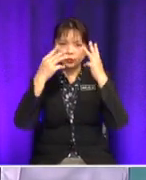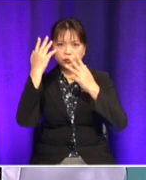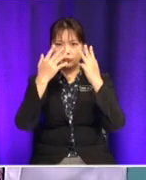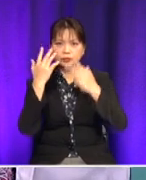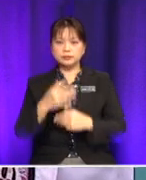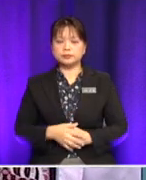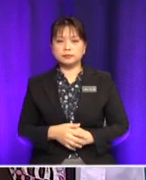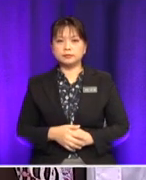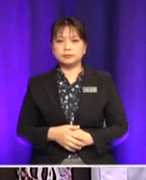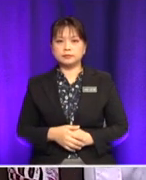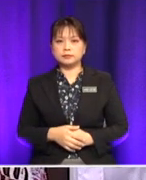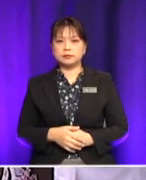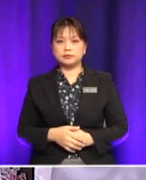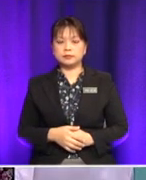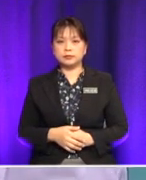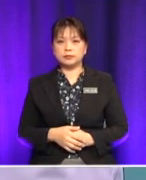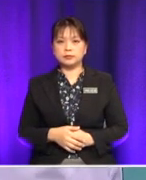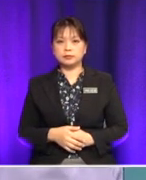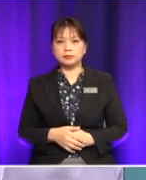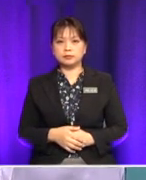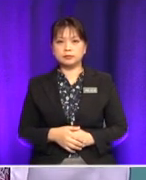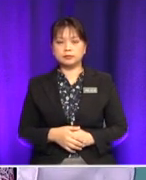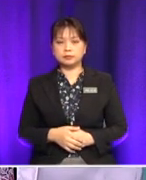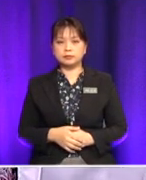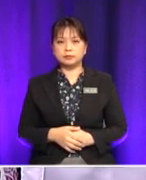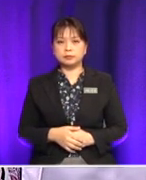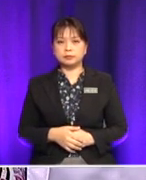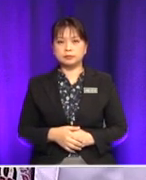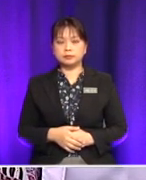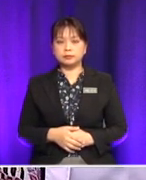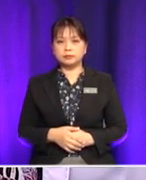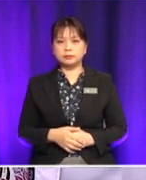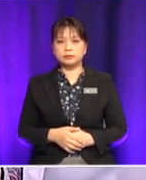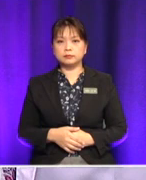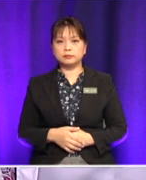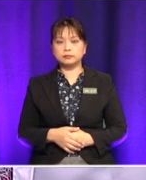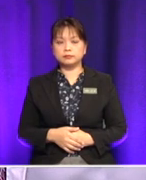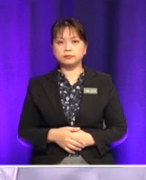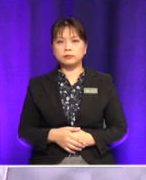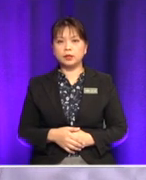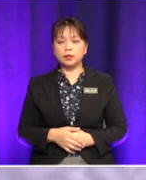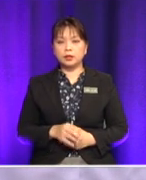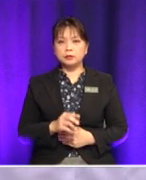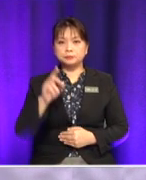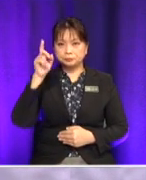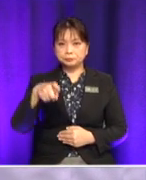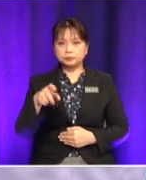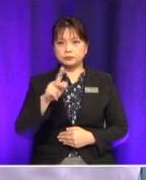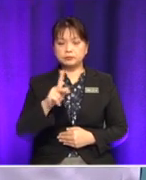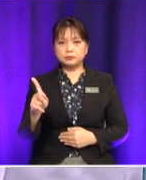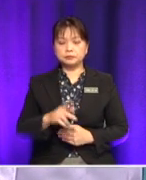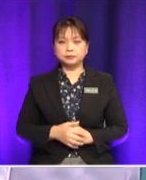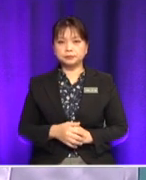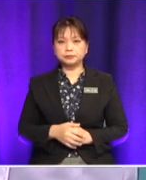anak komunikasi yang Okelah dengan Filipina dengan semua memastikan keputusan suatu kajian adalah dalam